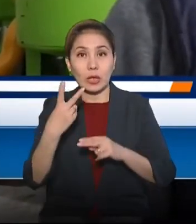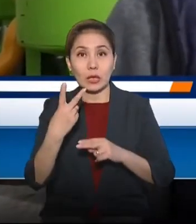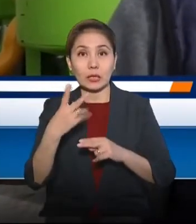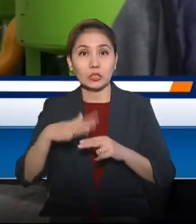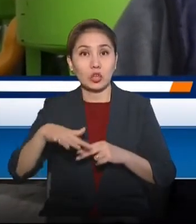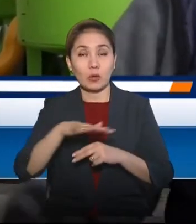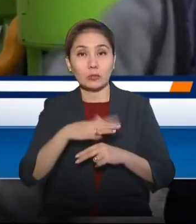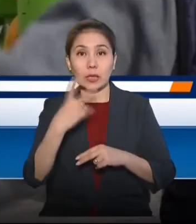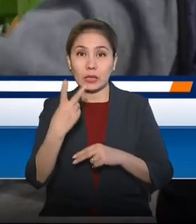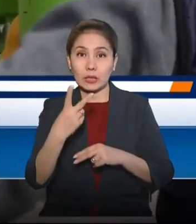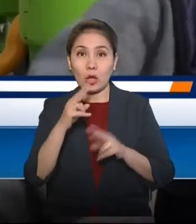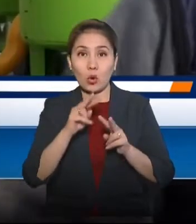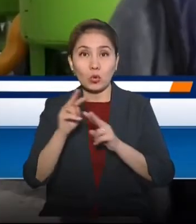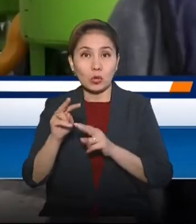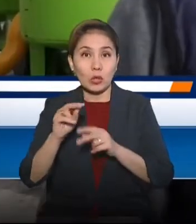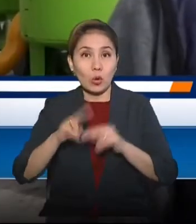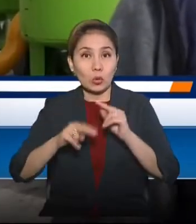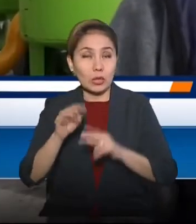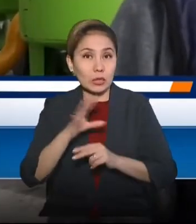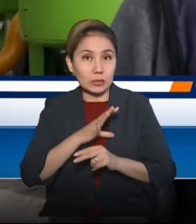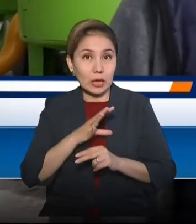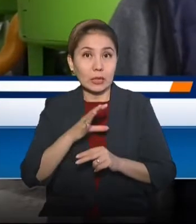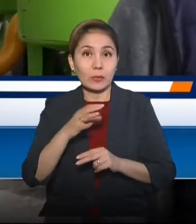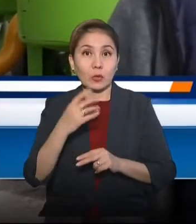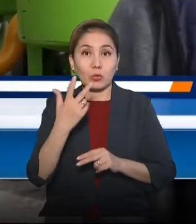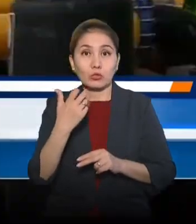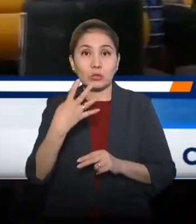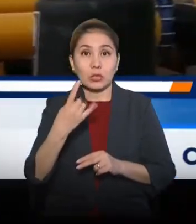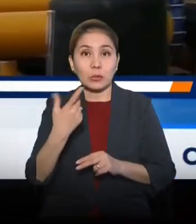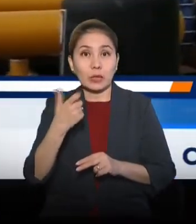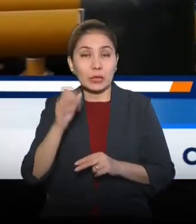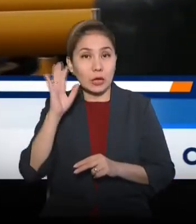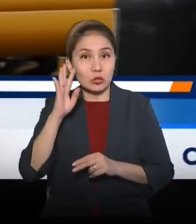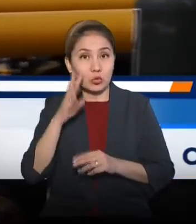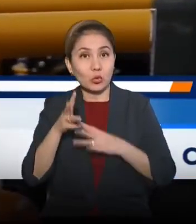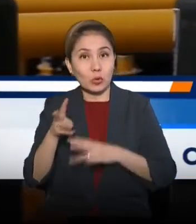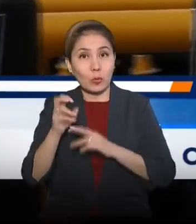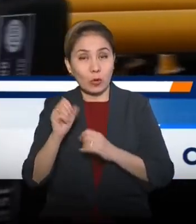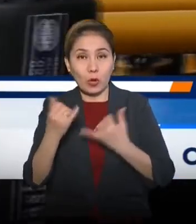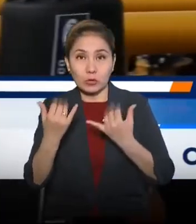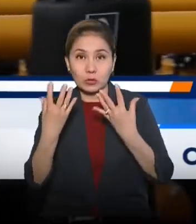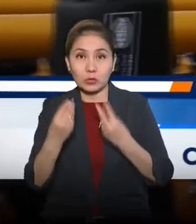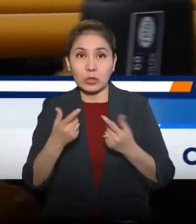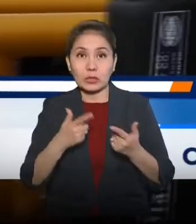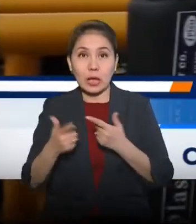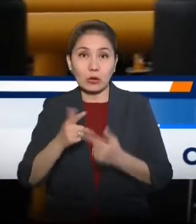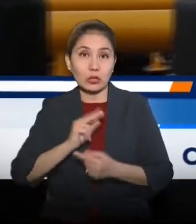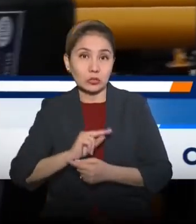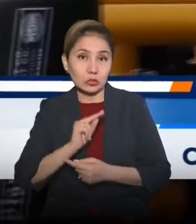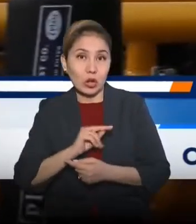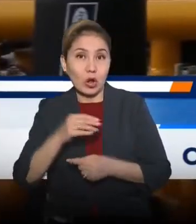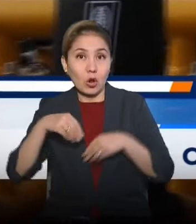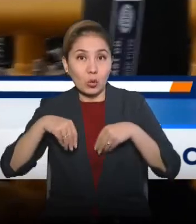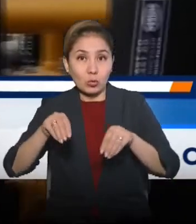joyimizda ikkita konturda o'rnatilgan. Bu 341 gektar joyga suv beradi. Hozirgi kunda tayyorlash ishlari ketilyapti. Ko'chat